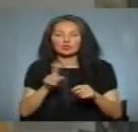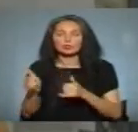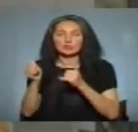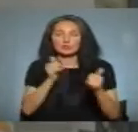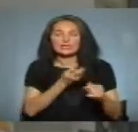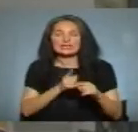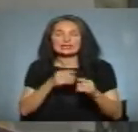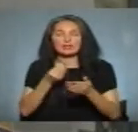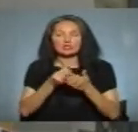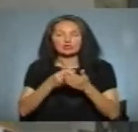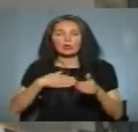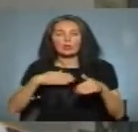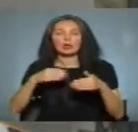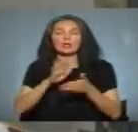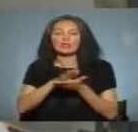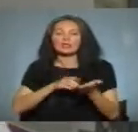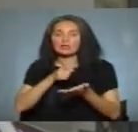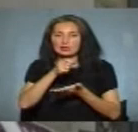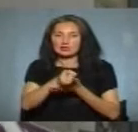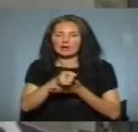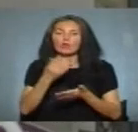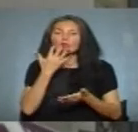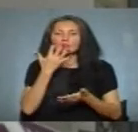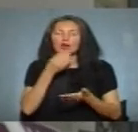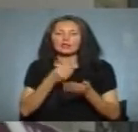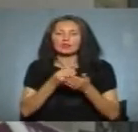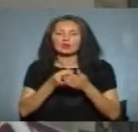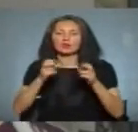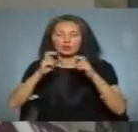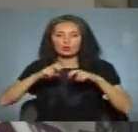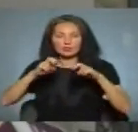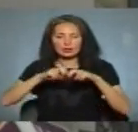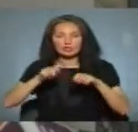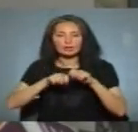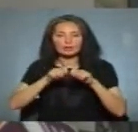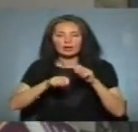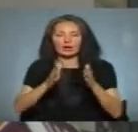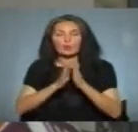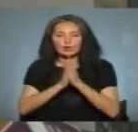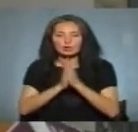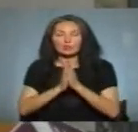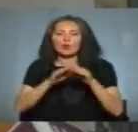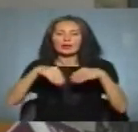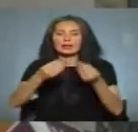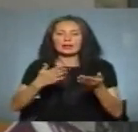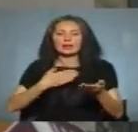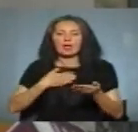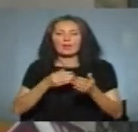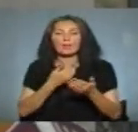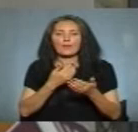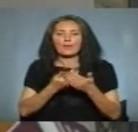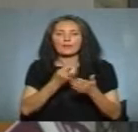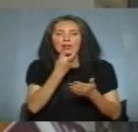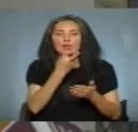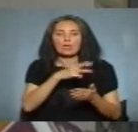заявку у Національний фонд досліджень і просимо Національний фонд досліджень виділити нам десь у межах 3 мільйонів гривень, щоб можна